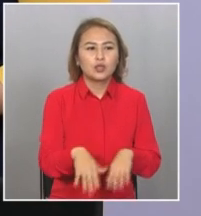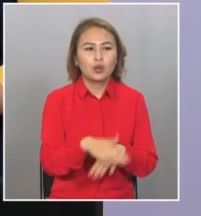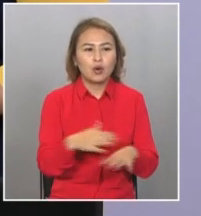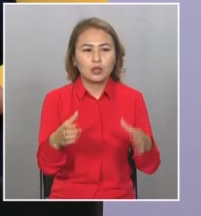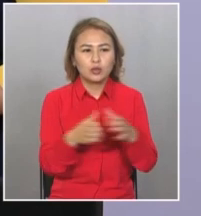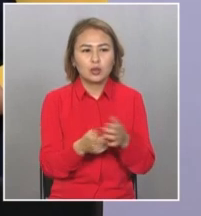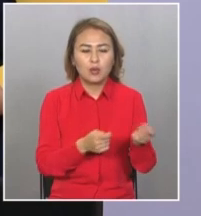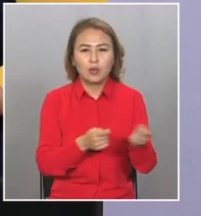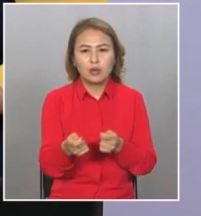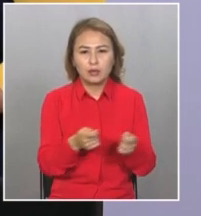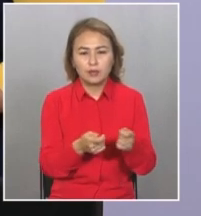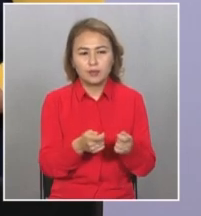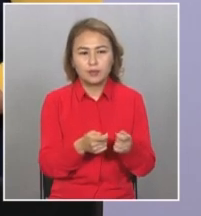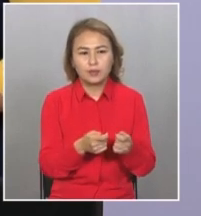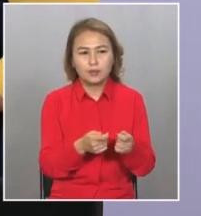мүшенің